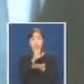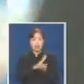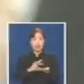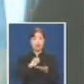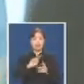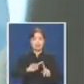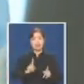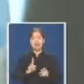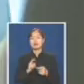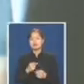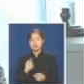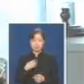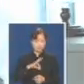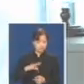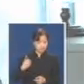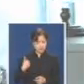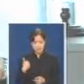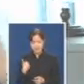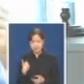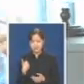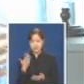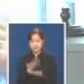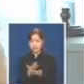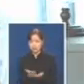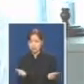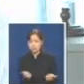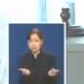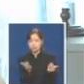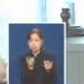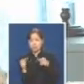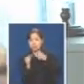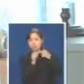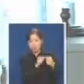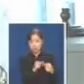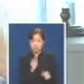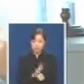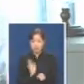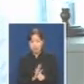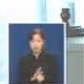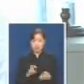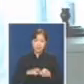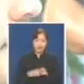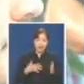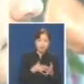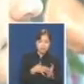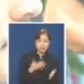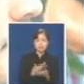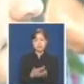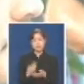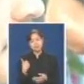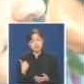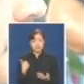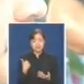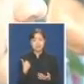จะส่งไหวไหมนะครับแล้วก็ถ้าเอามาออกจากโรงเรียนมาทำงานซะนอกจากจะไม่มีภาระยังมาช่วยครอบครัวในการหาราย